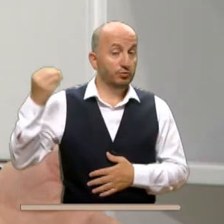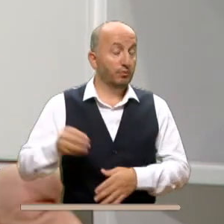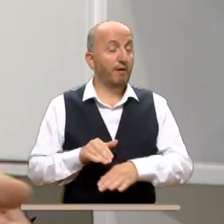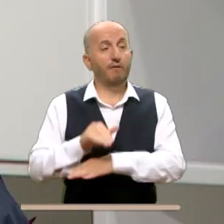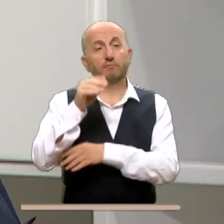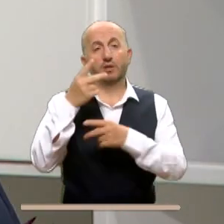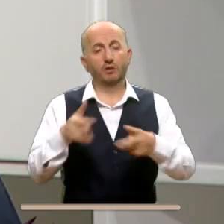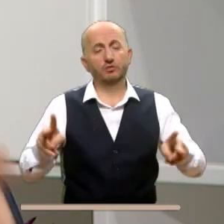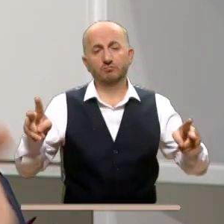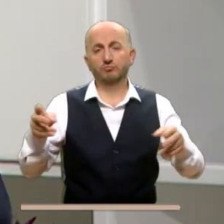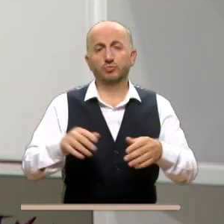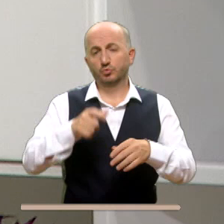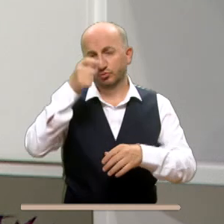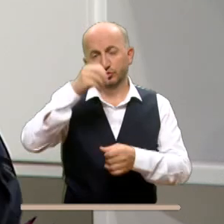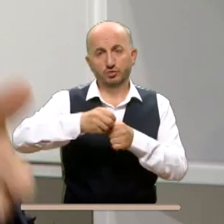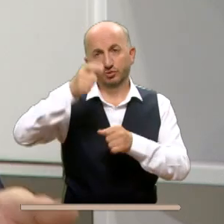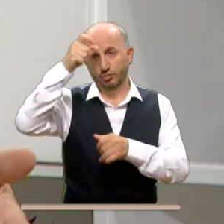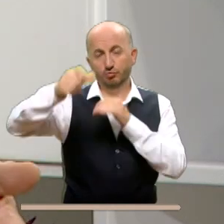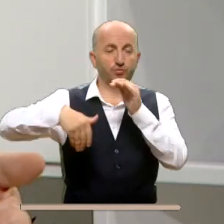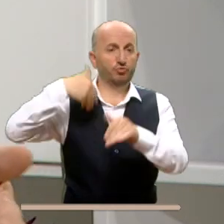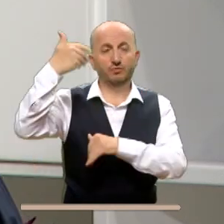açılmış, atılmış, yurt içinde, yurt dışında